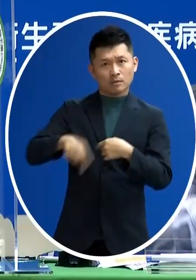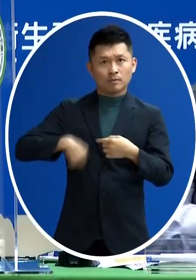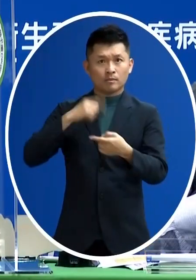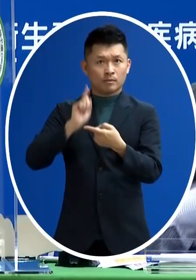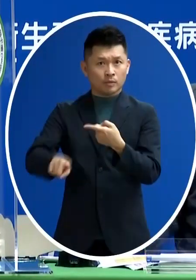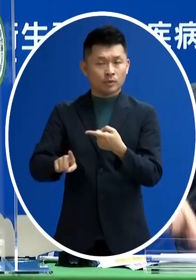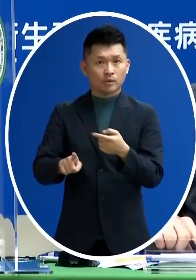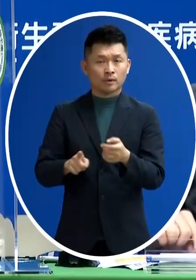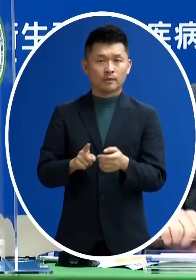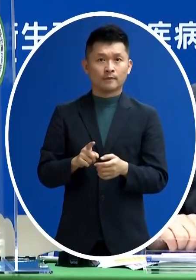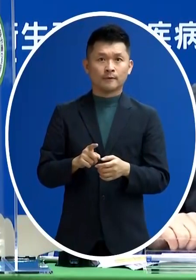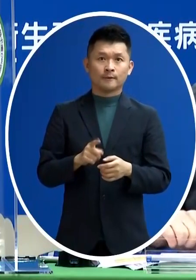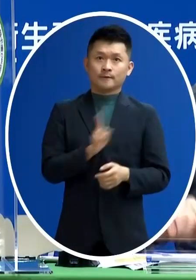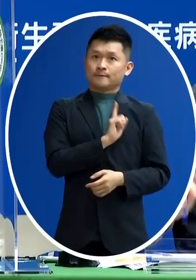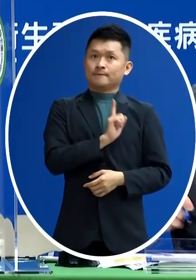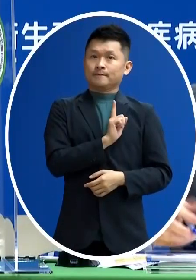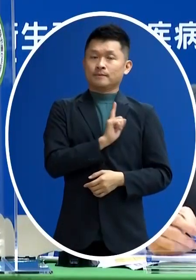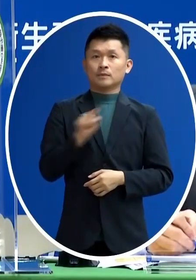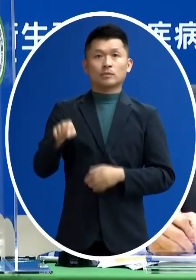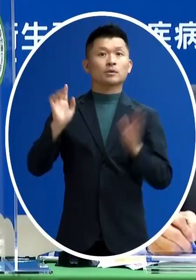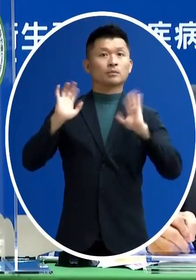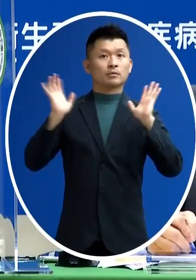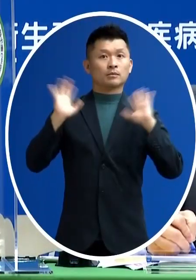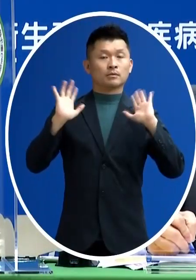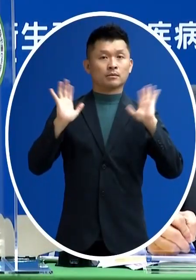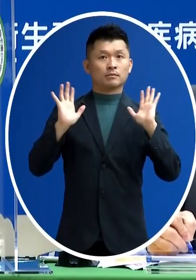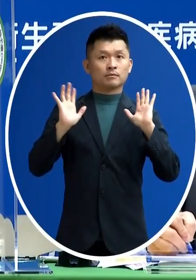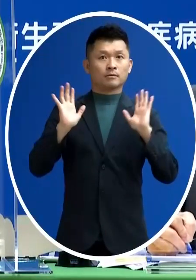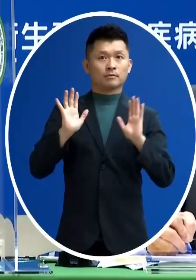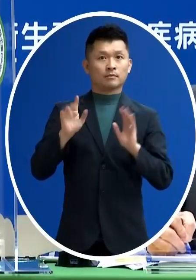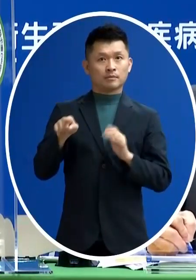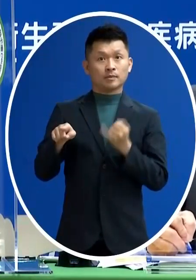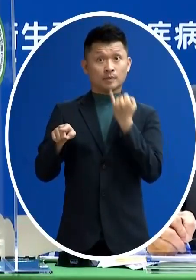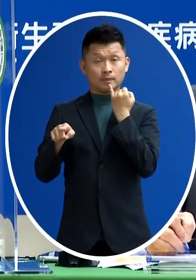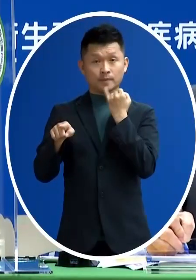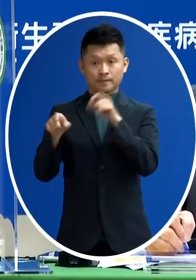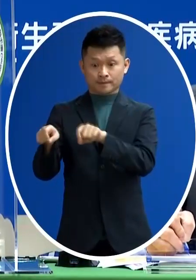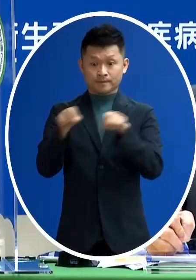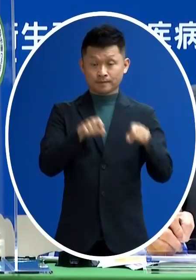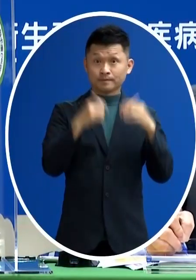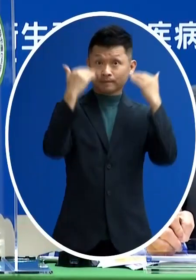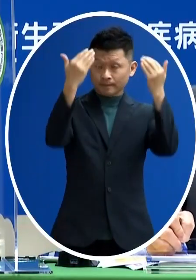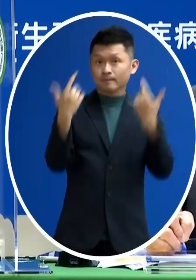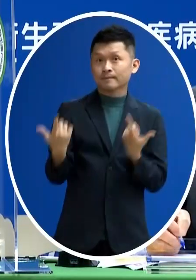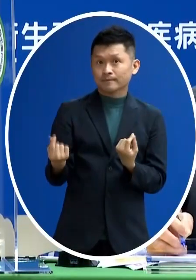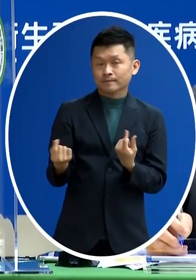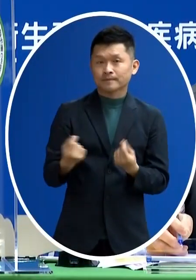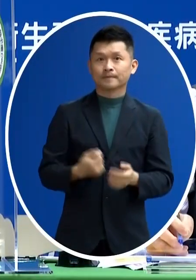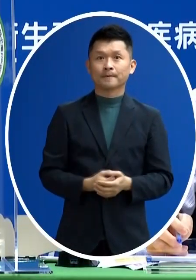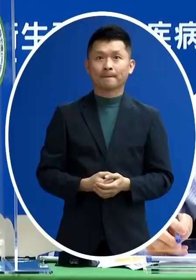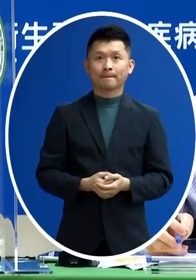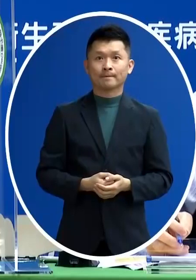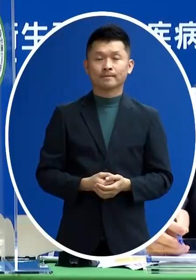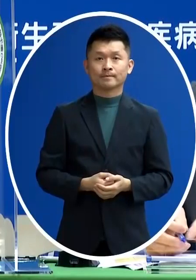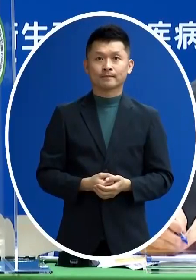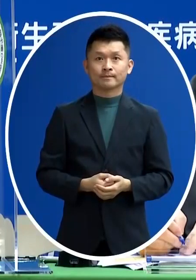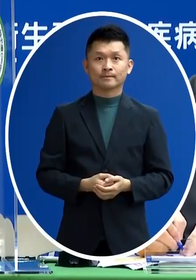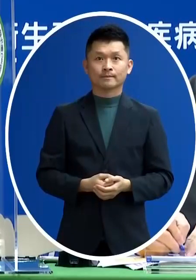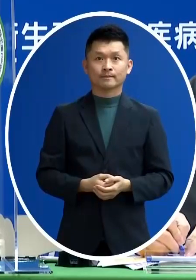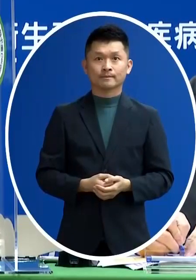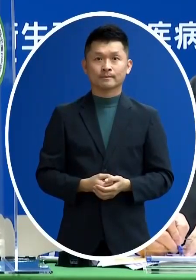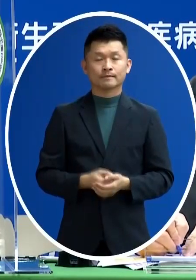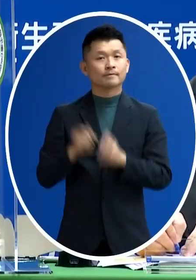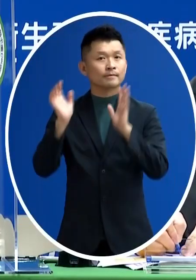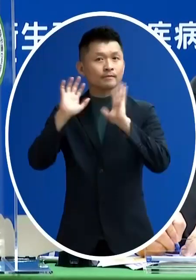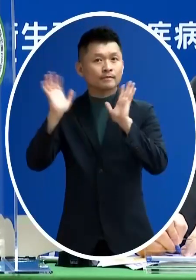家里也可以自己，小朋友也可以来做，那大人也可以做。那为了要减轻这个